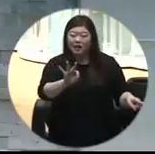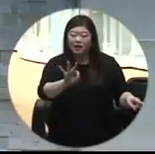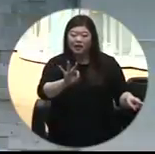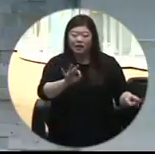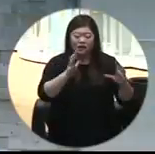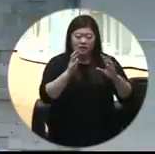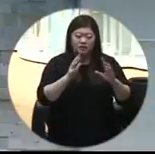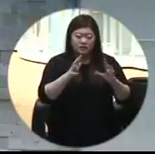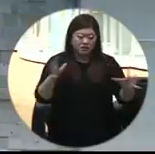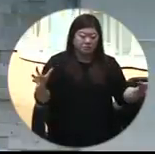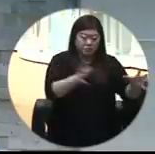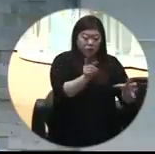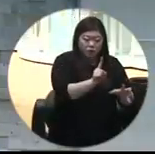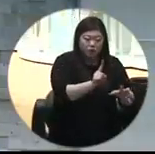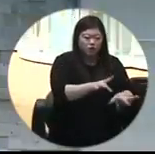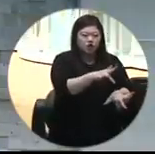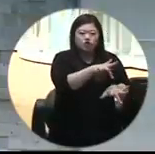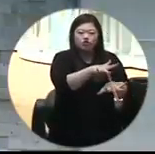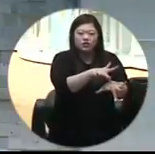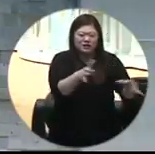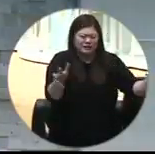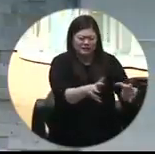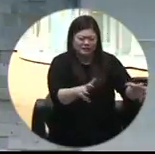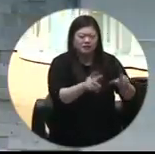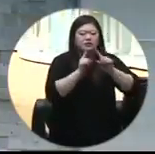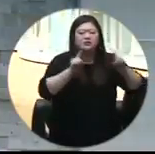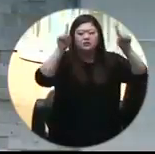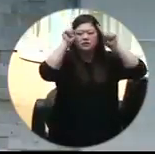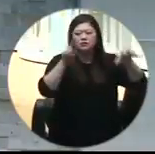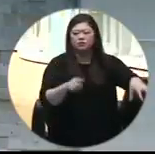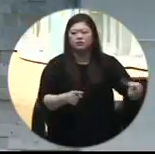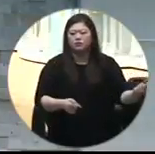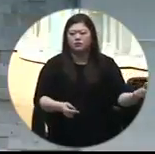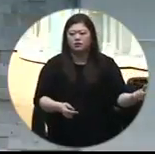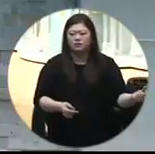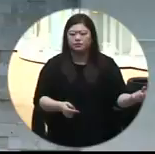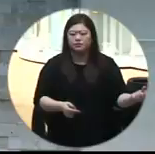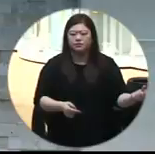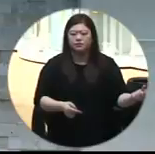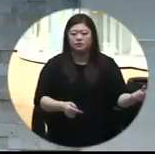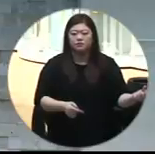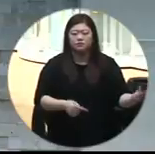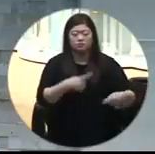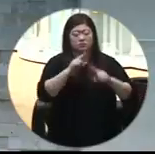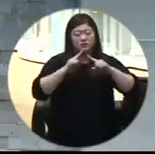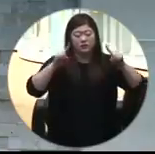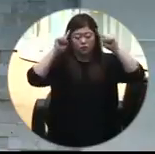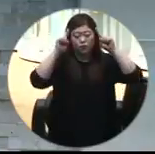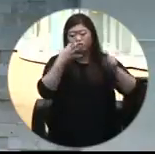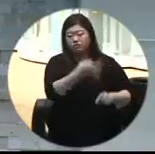귀신들만이 같이 있는 지옥 같은 곳입니다. 지옥이라고도 말합니다. 지옥 같은 곳.